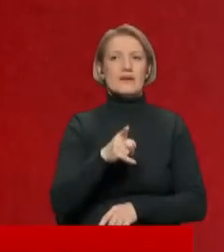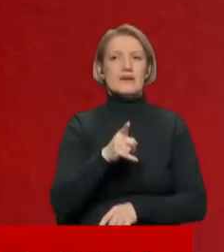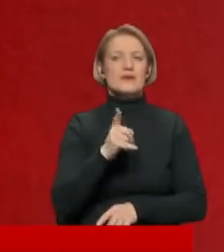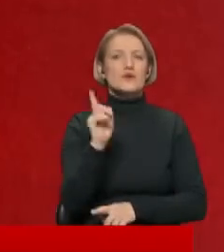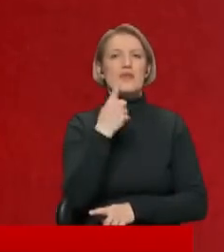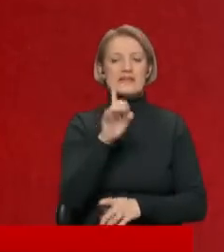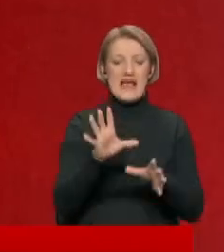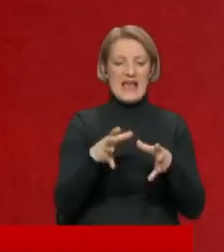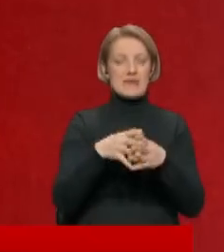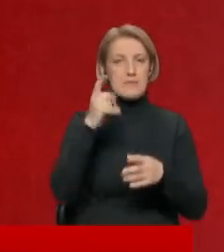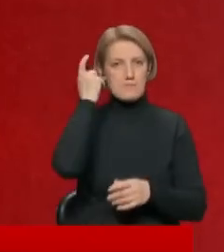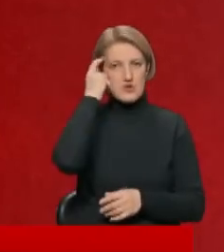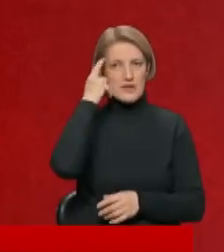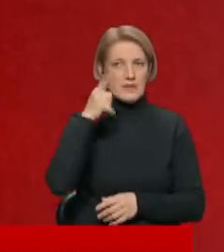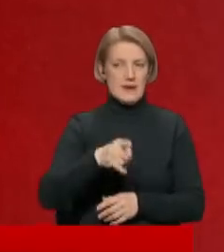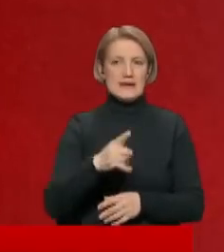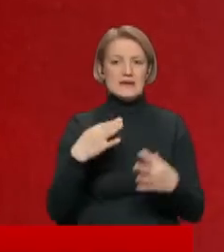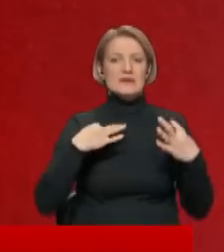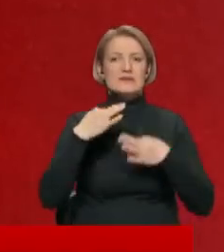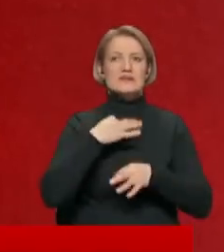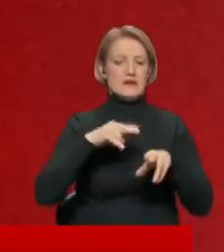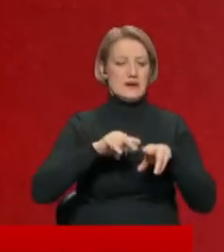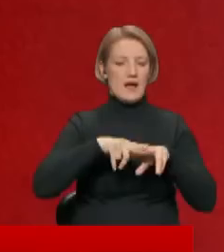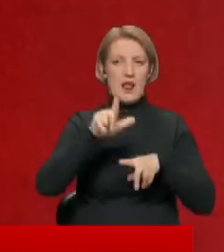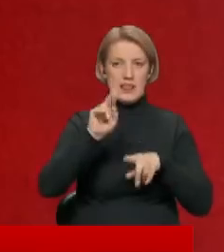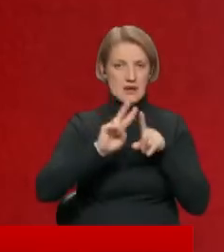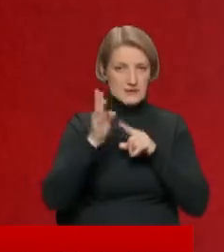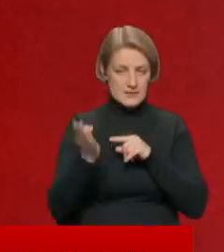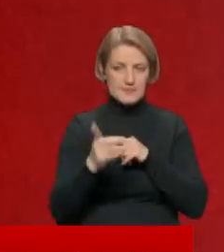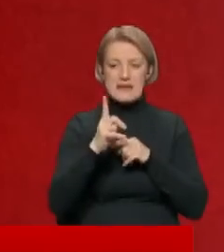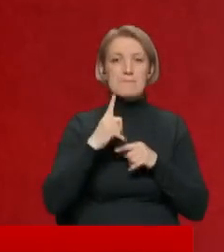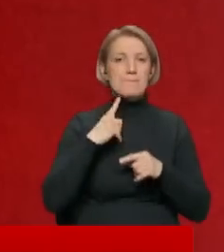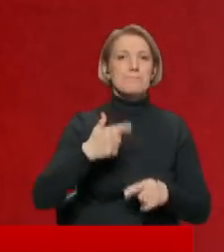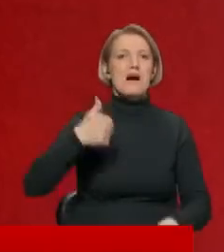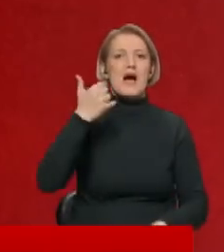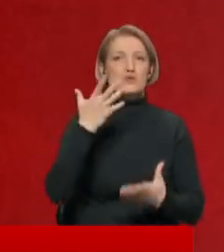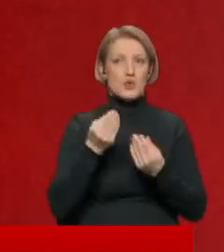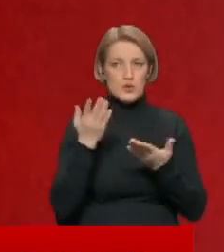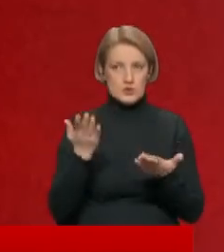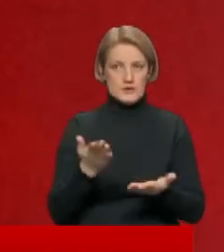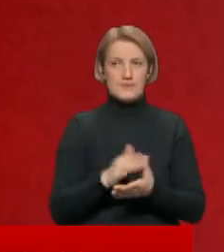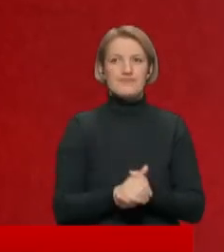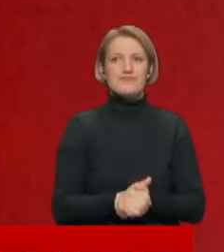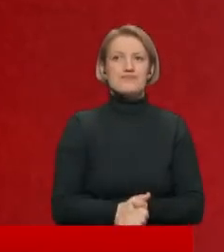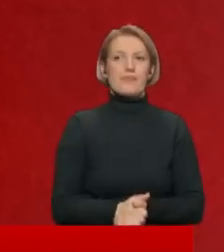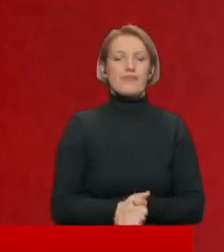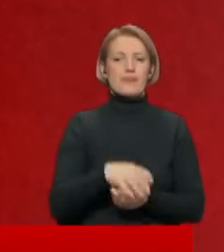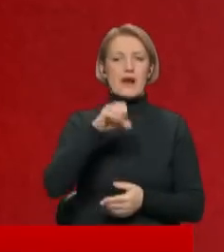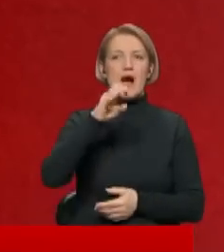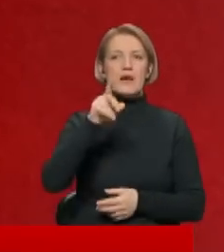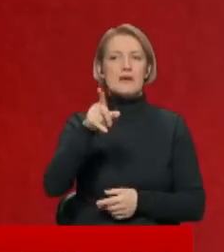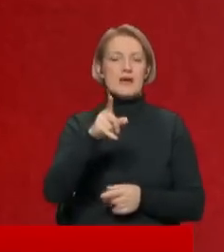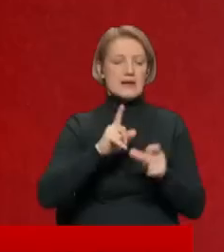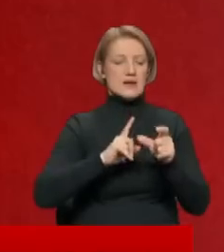yönetecek ekibin başında İşte sayın kalanın olduğu bir bakanın olduğu işte AKP